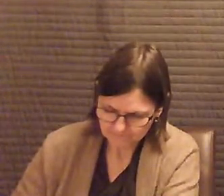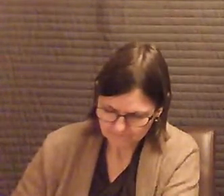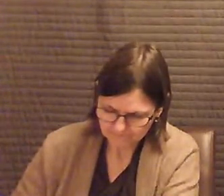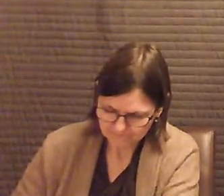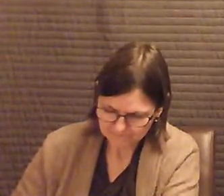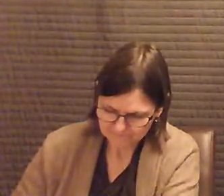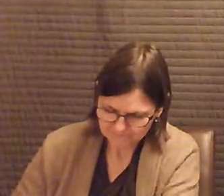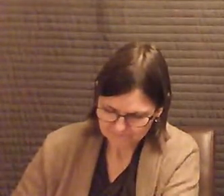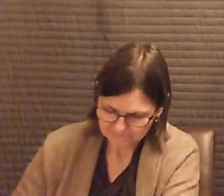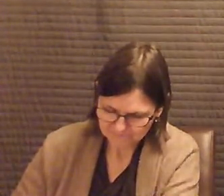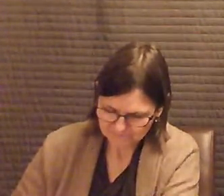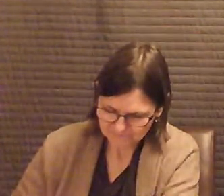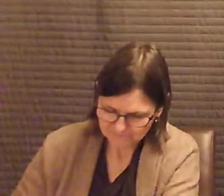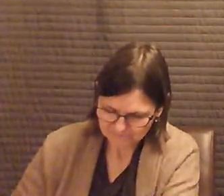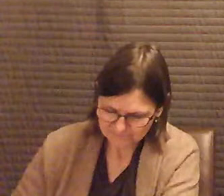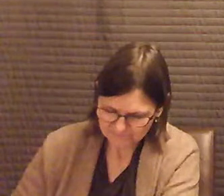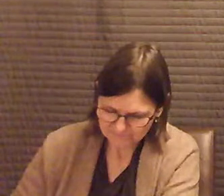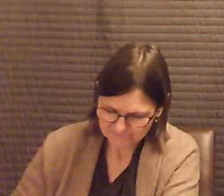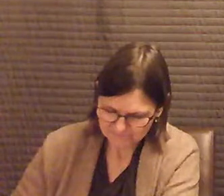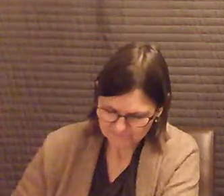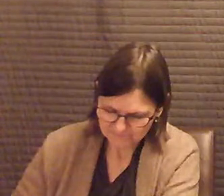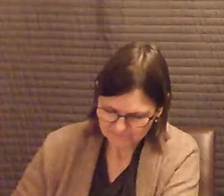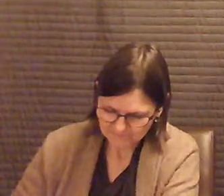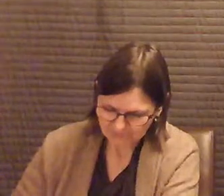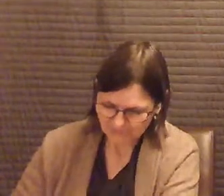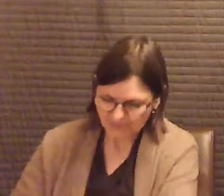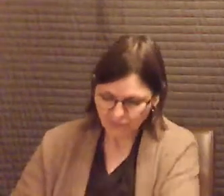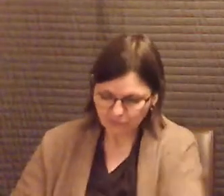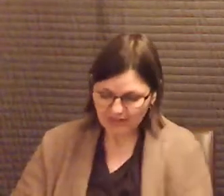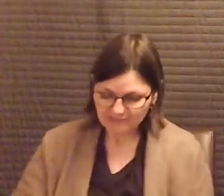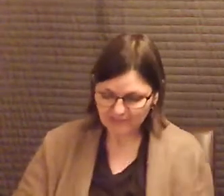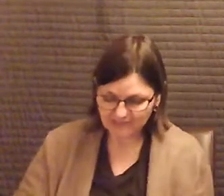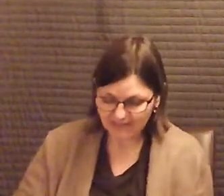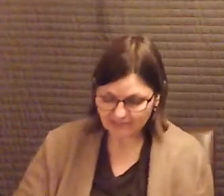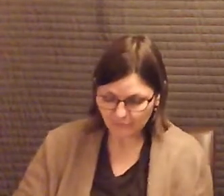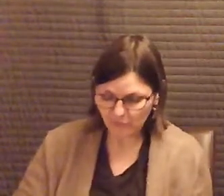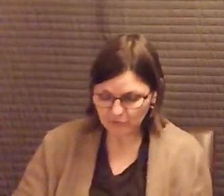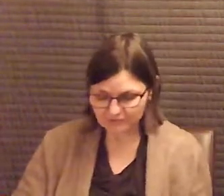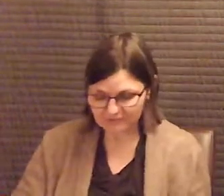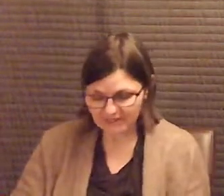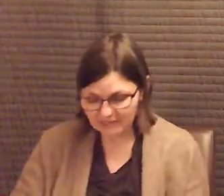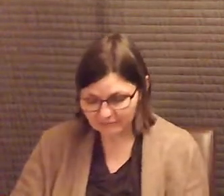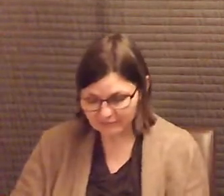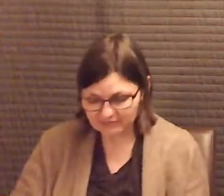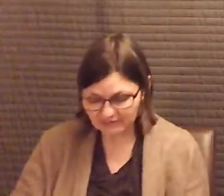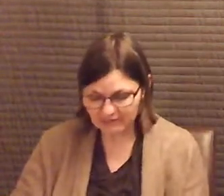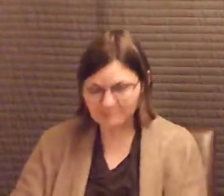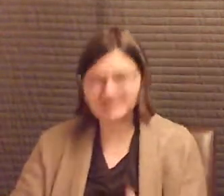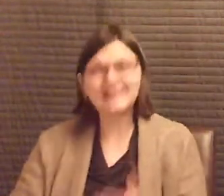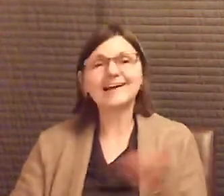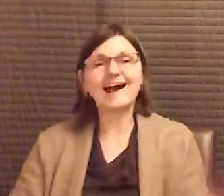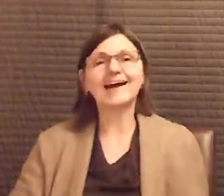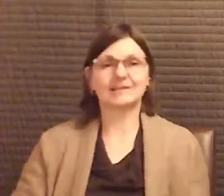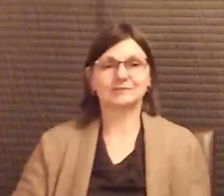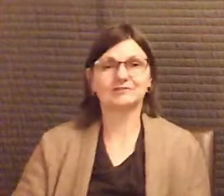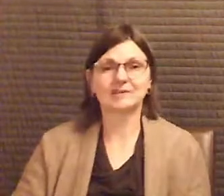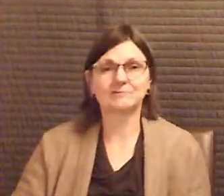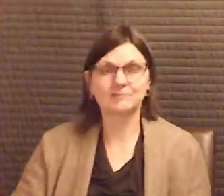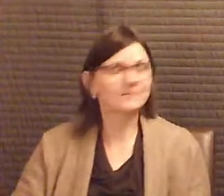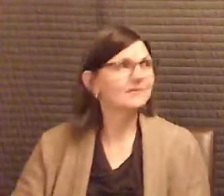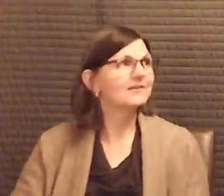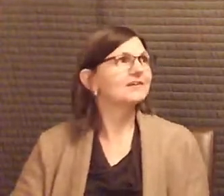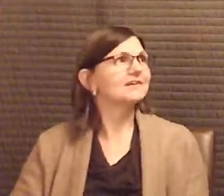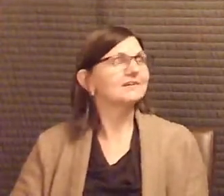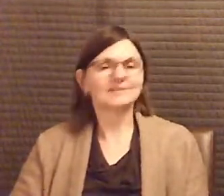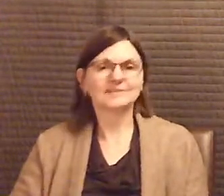nu man helpt toen de stroom one aan dat en zodra zij zijn de bomen is van zeer hadden vernietigen ze elkaar in de student